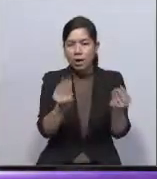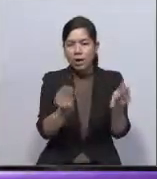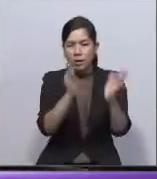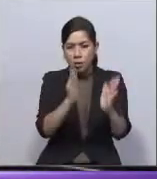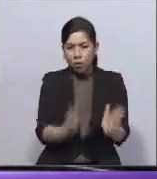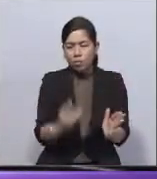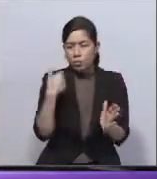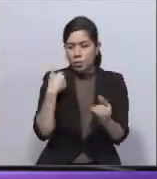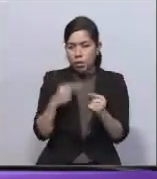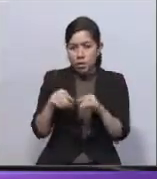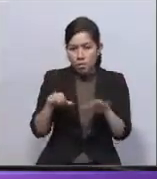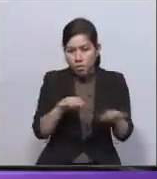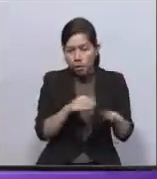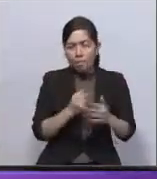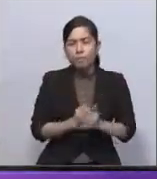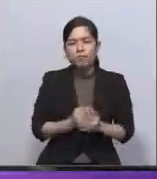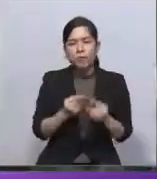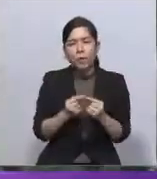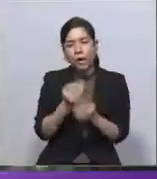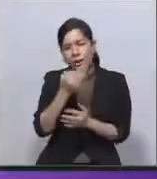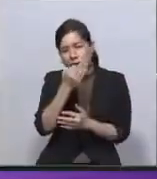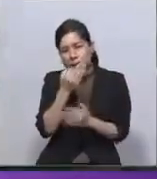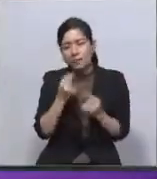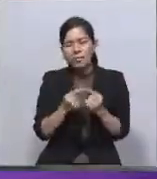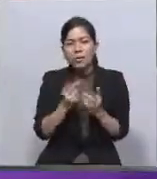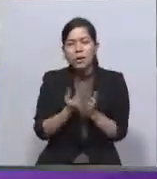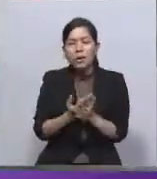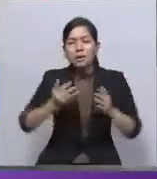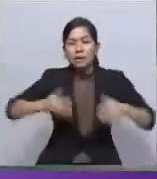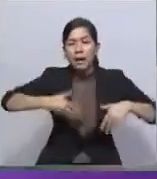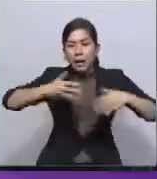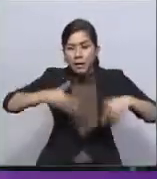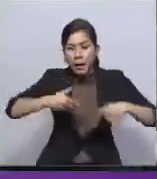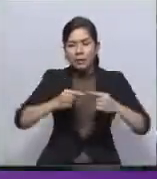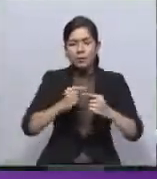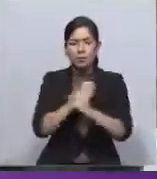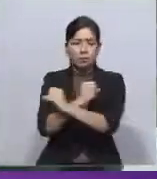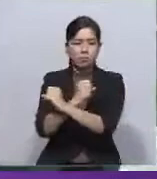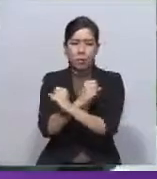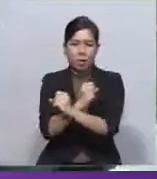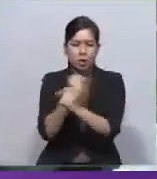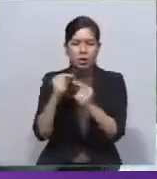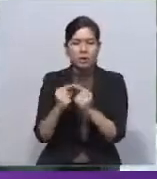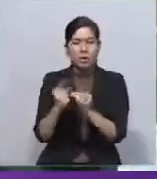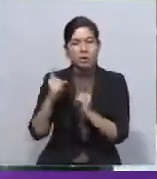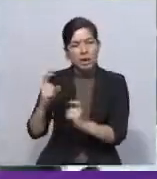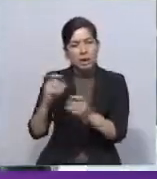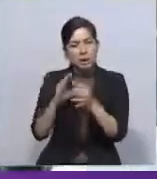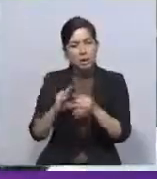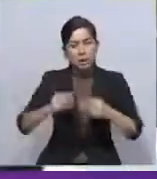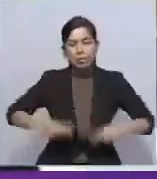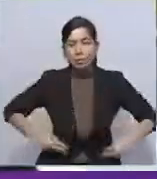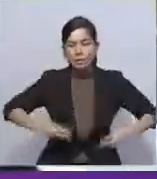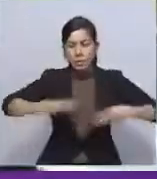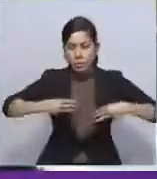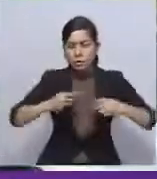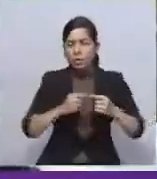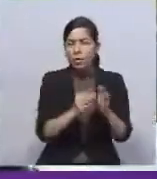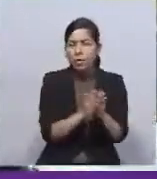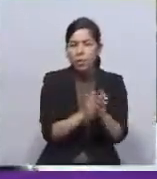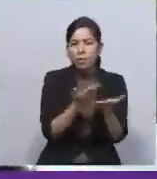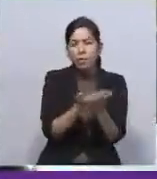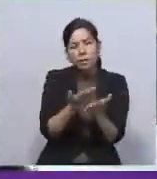านอาชีพและรายได้ตามหลักปรัชญาเศรษฐกิจพอเพียงและให้มีความปลอดภัยในชีวิตและทรัพย์สินรวมทั้งการส่งเสริมให้